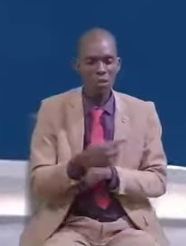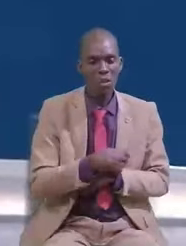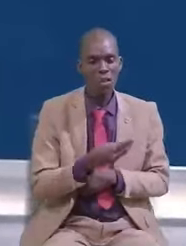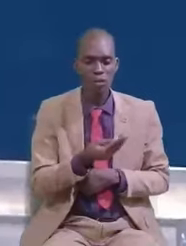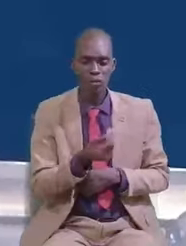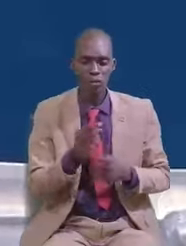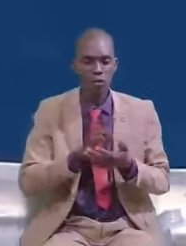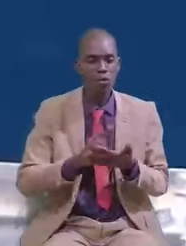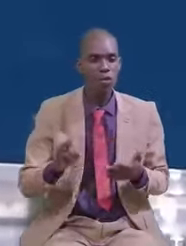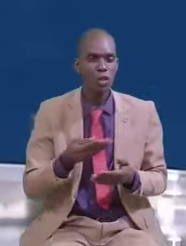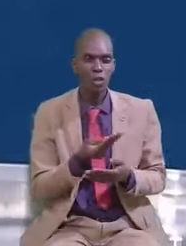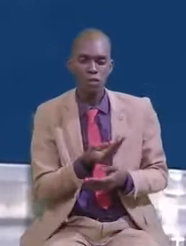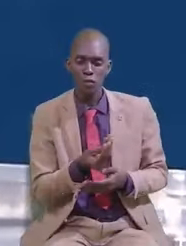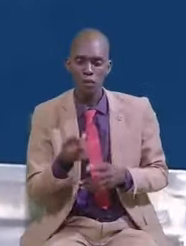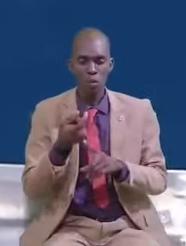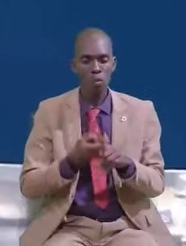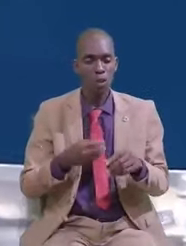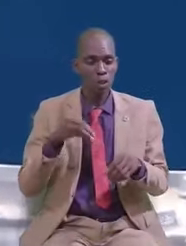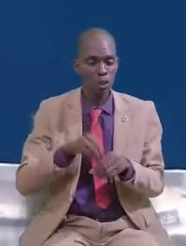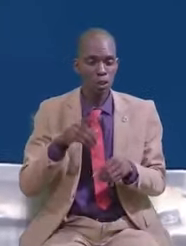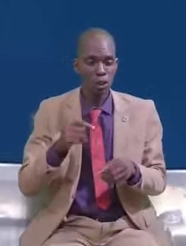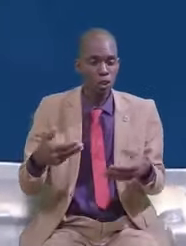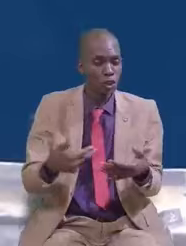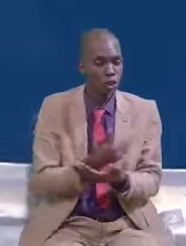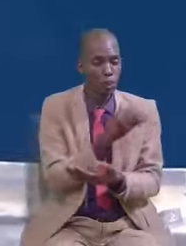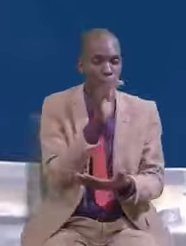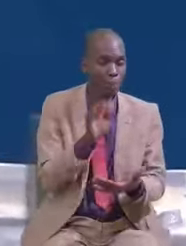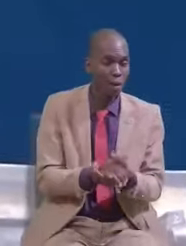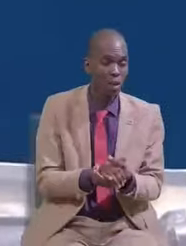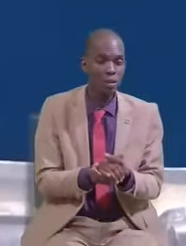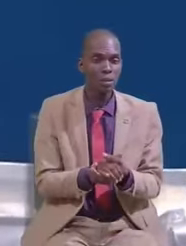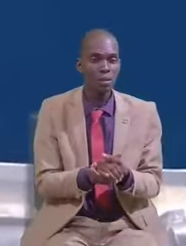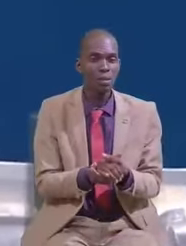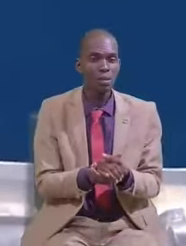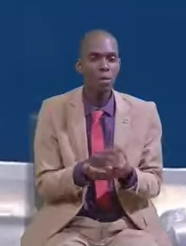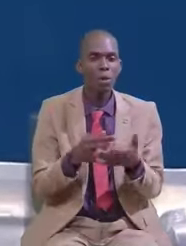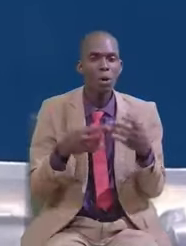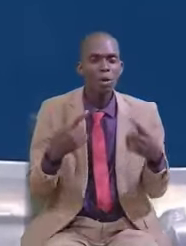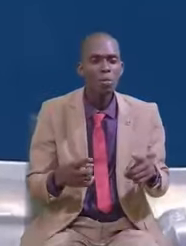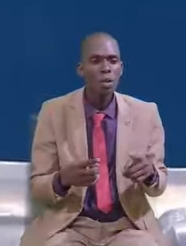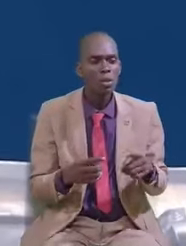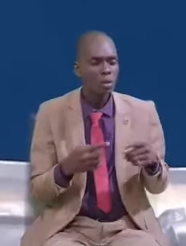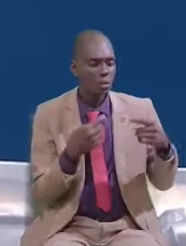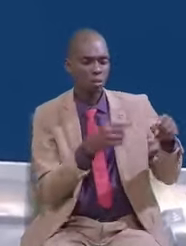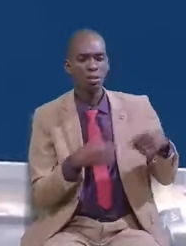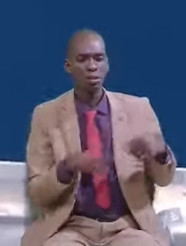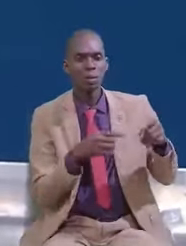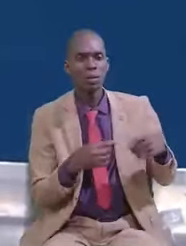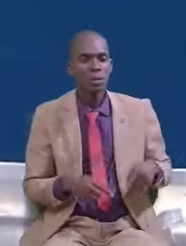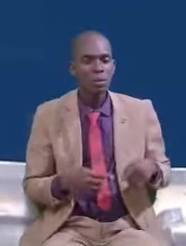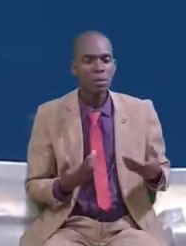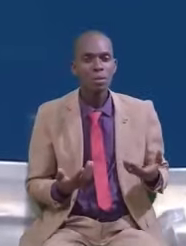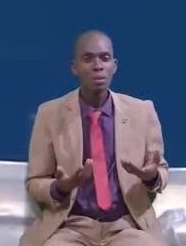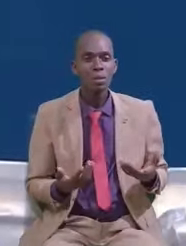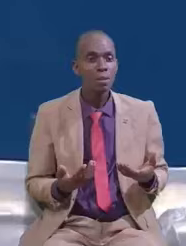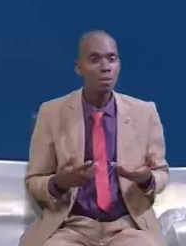Quelques jours, quelques semaines après le mariage, des conflits, la séparation,